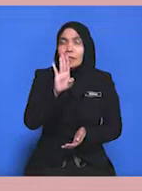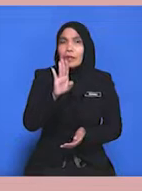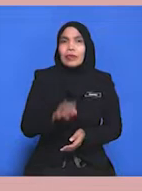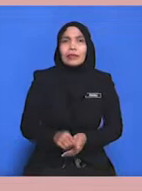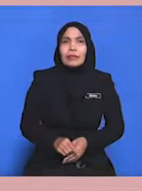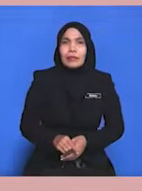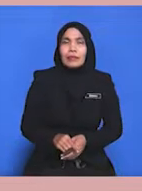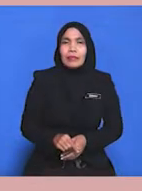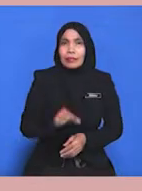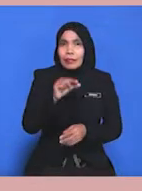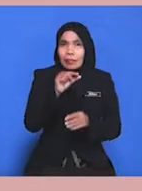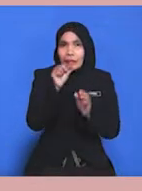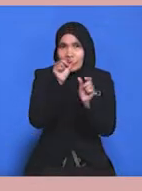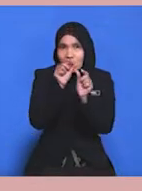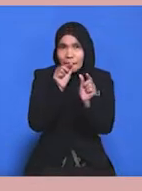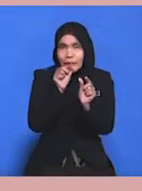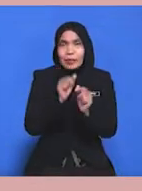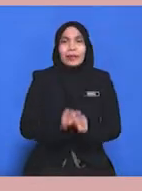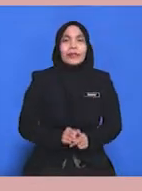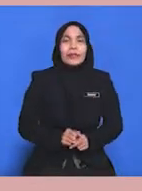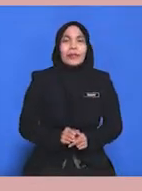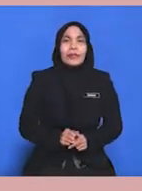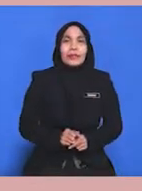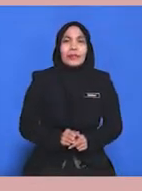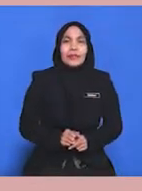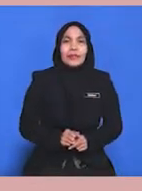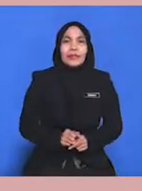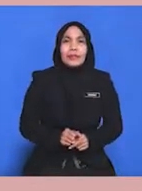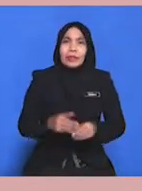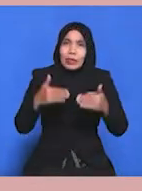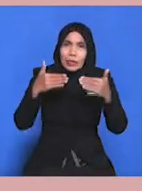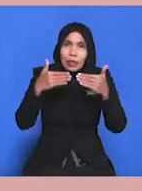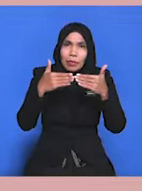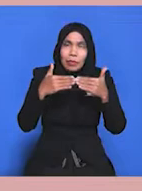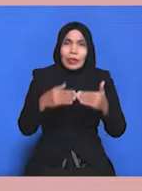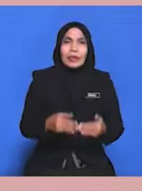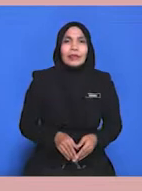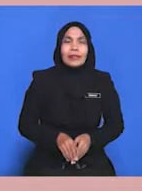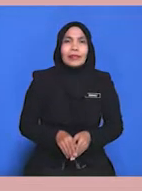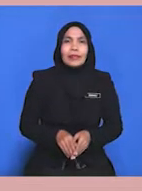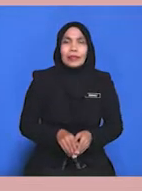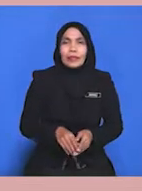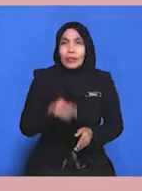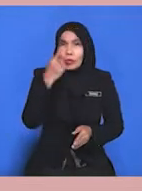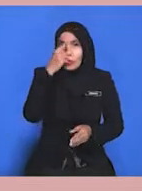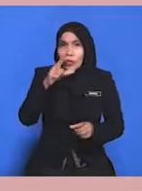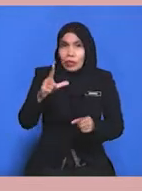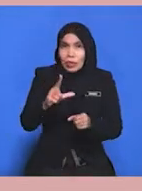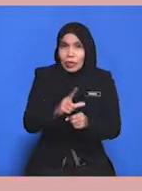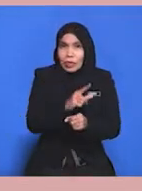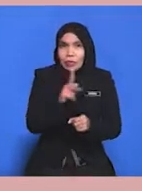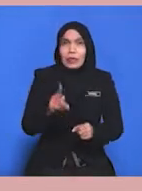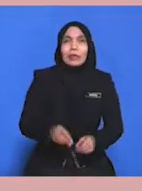penyertaan. Kemudian, sambungkan garis-garis bracket untuk melengkapkan bracket tersebut dengan